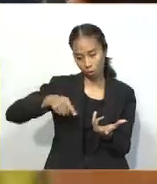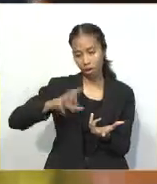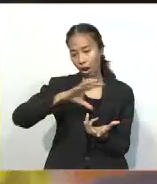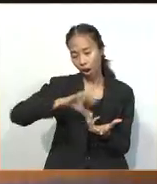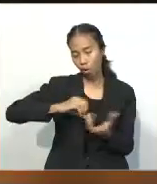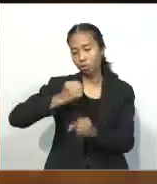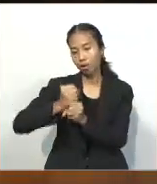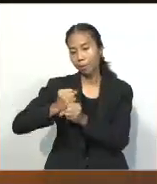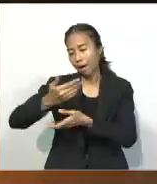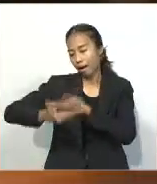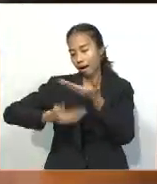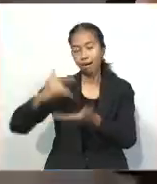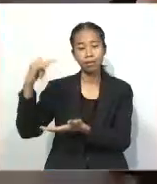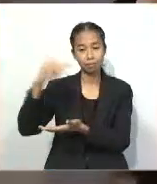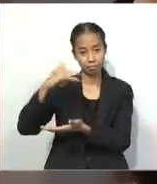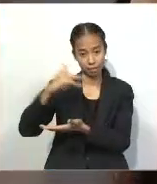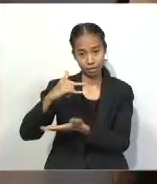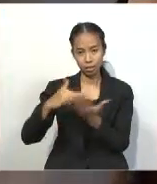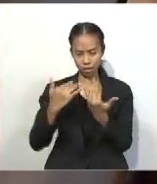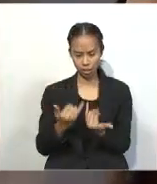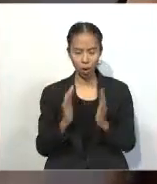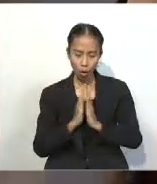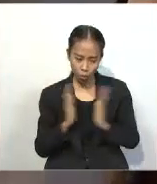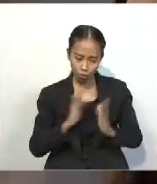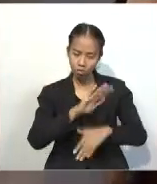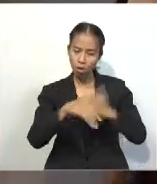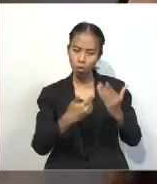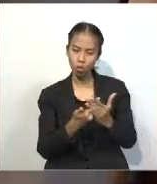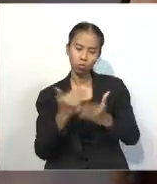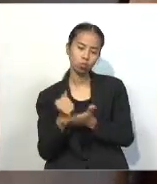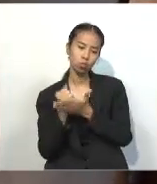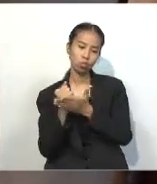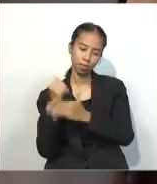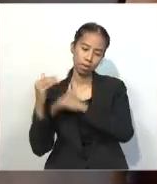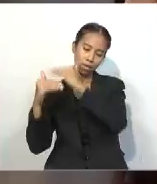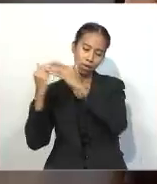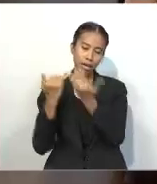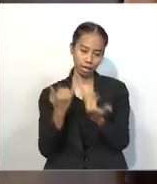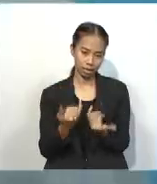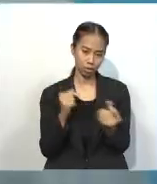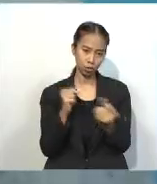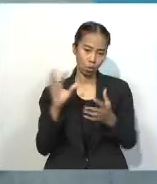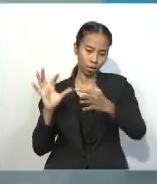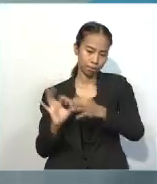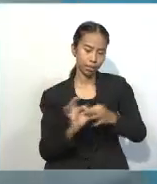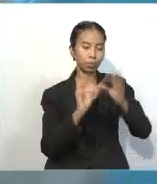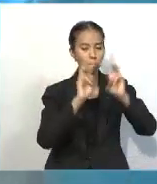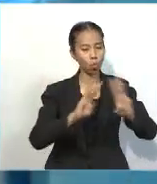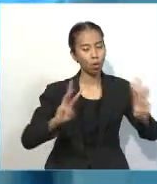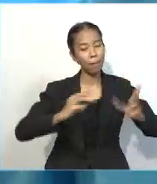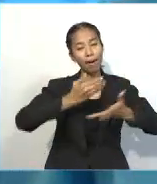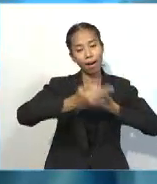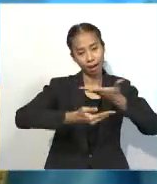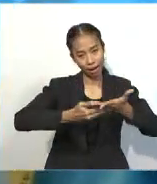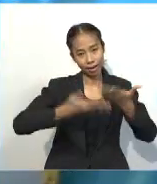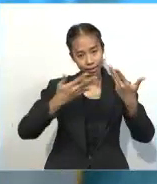นตรีขอบคุณเจ้าหน้าที่ทุกฝ่ายที่ช่วยกันพัฒนาสินค้าแต่ขอให้เชื่อมโยงกับเว็บไซต์ไทยเทรดและนายกรัฐมนตรีได้รับม